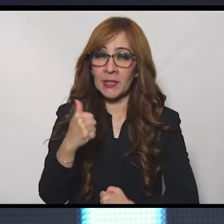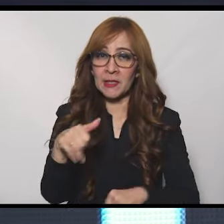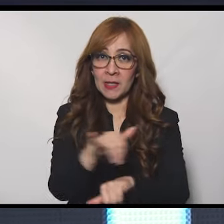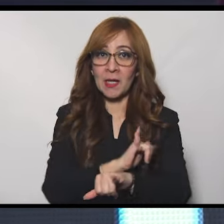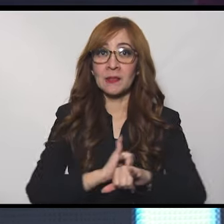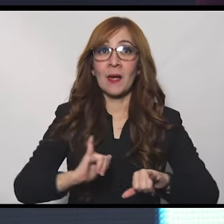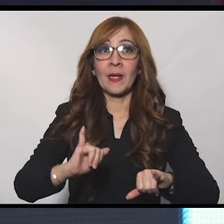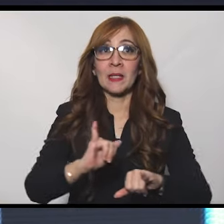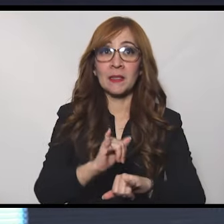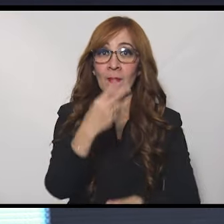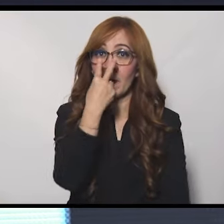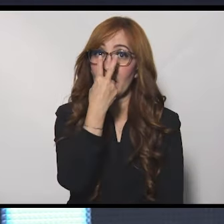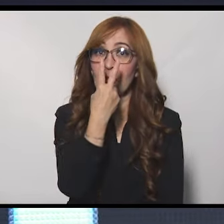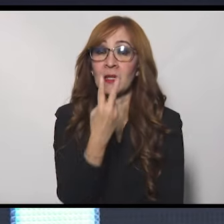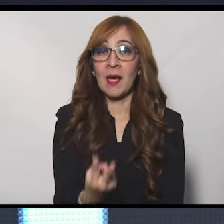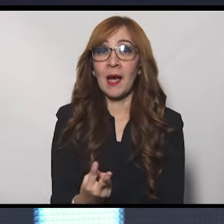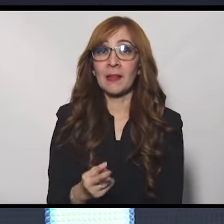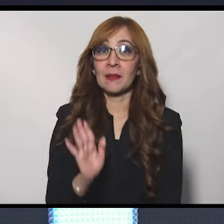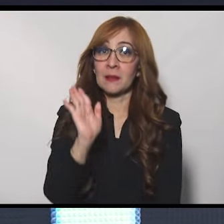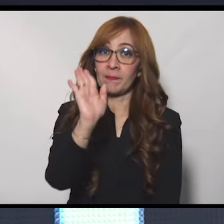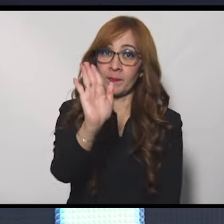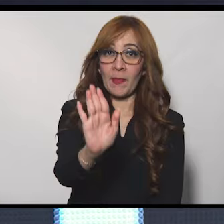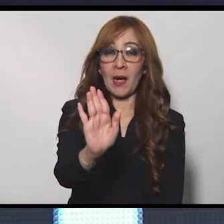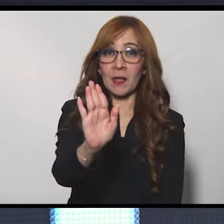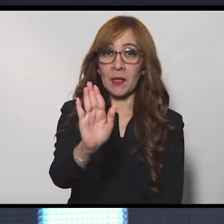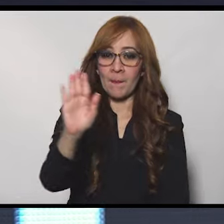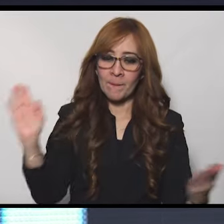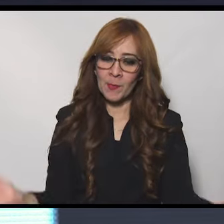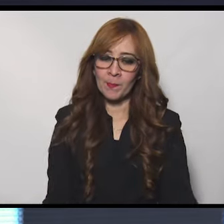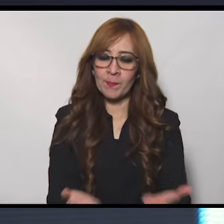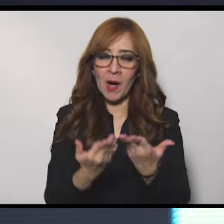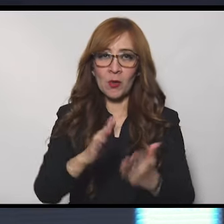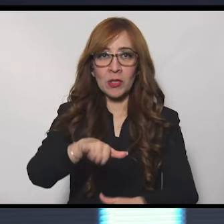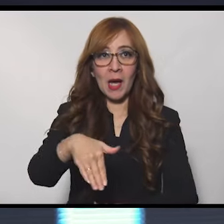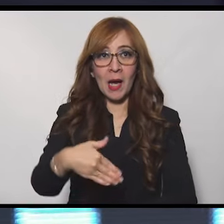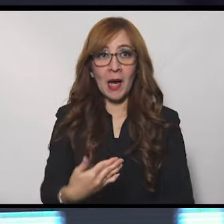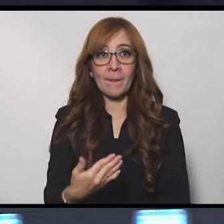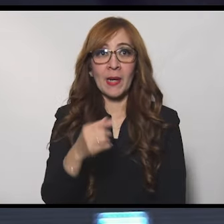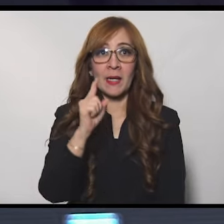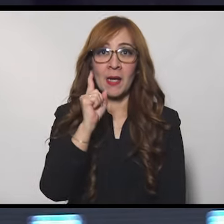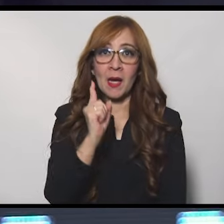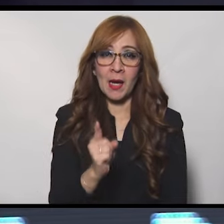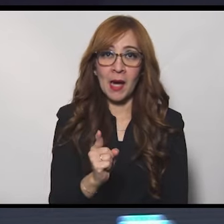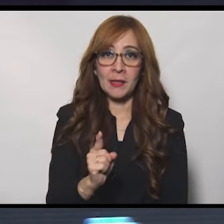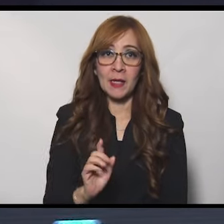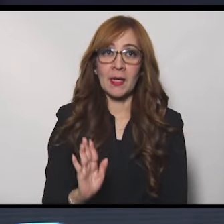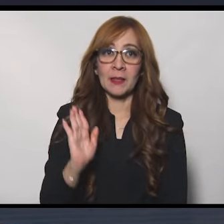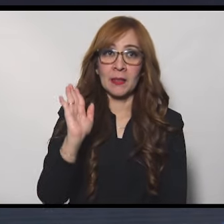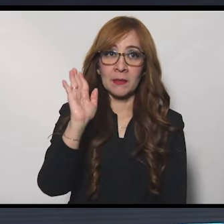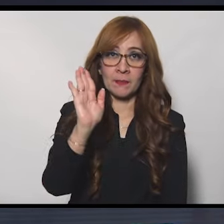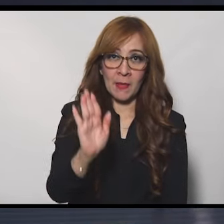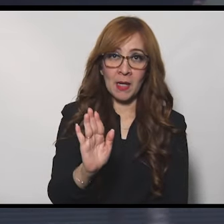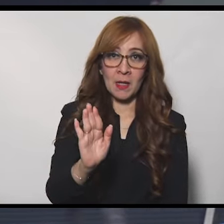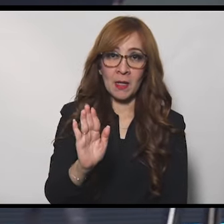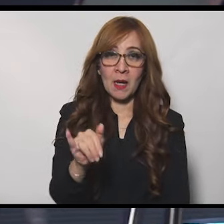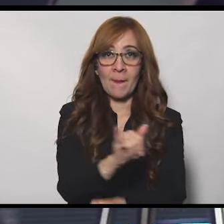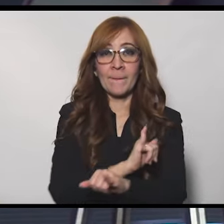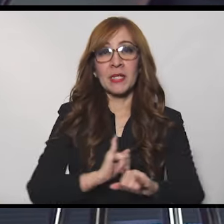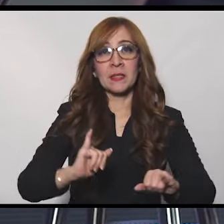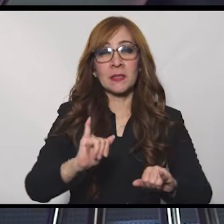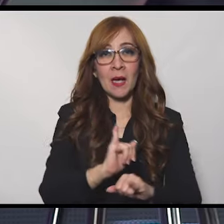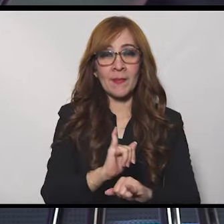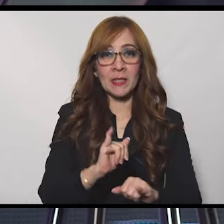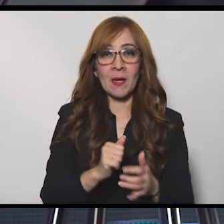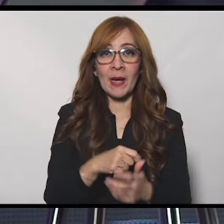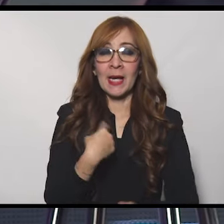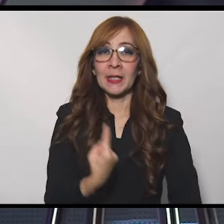sama-sama melihat ke depan. Membangun apa yang ada di depan. Bersama dengan sermon team